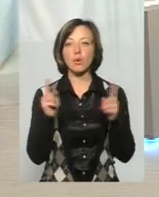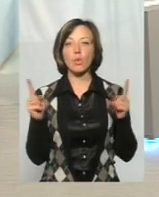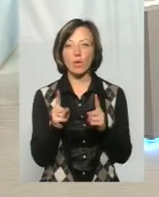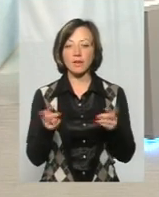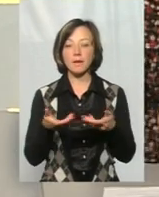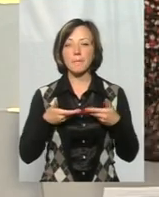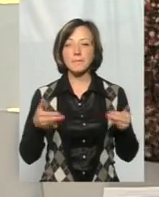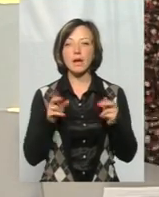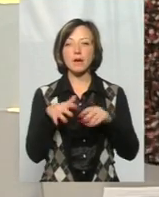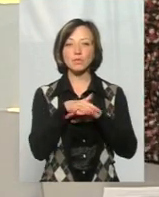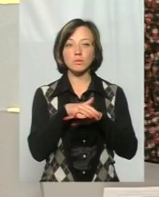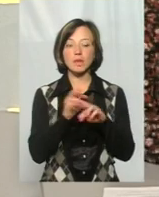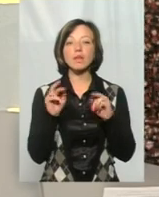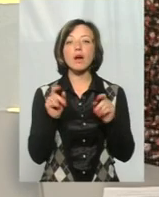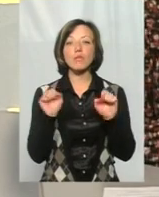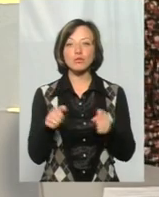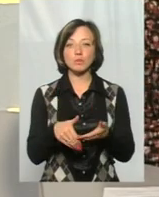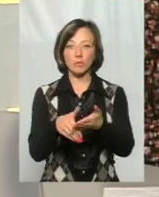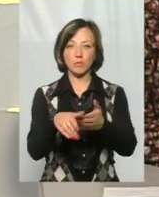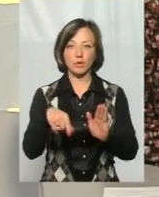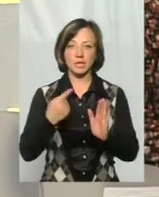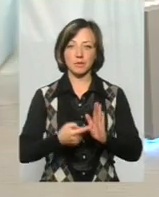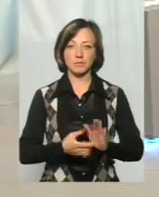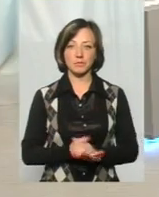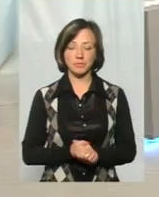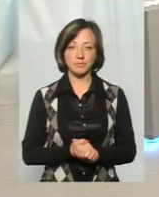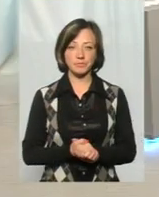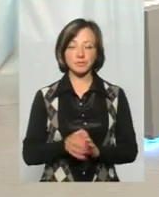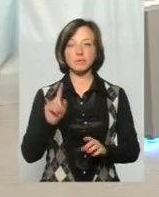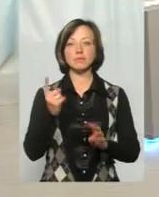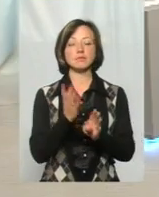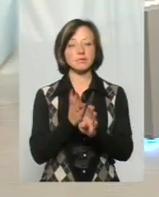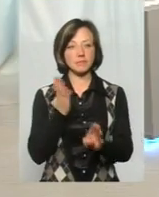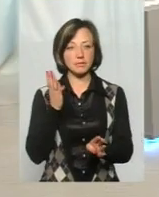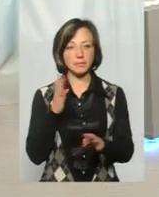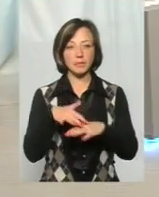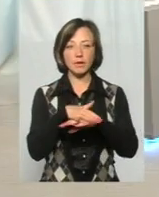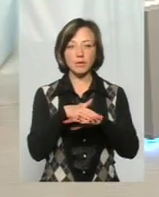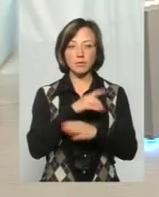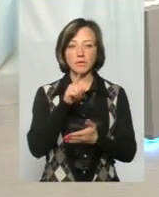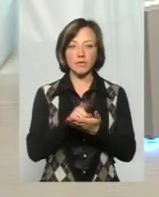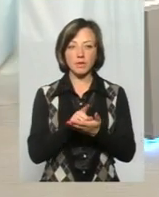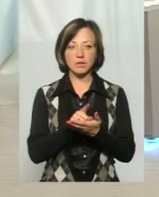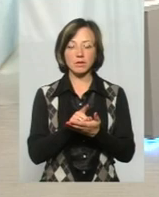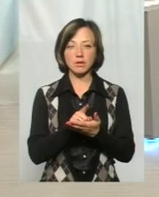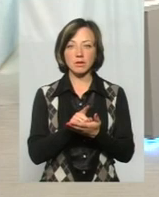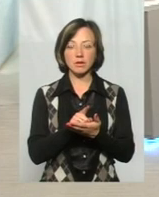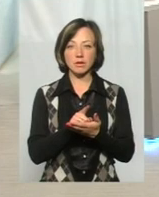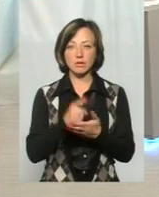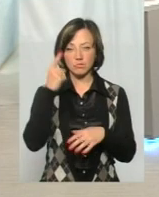як суспільство, як можемо допомогти у цьому? В першу чергу, суспільство повинно вийти за